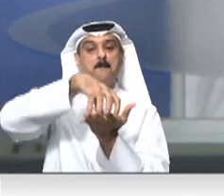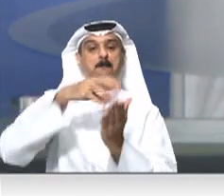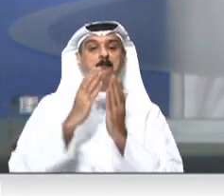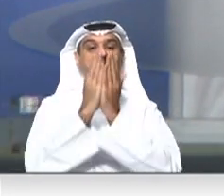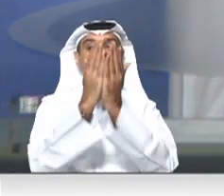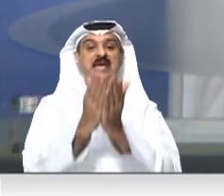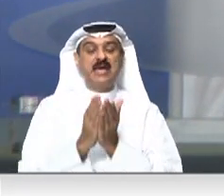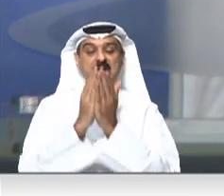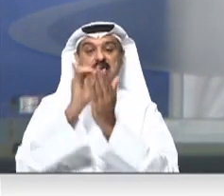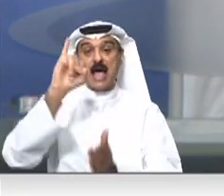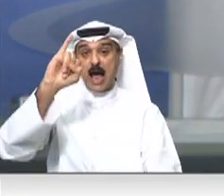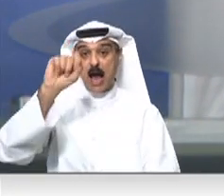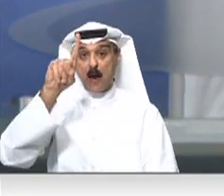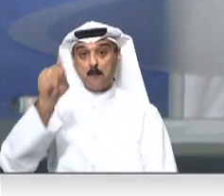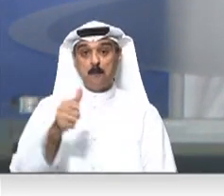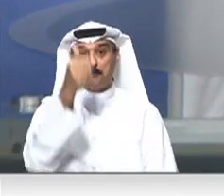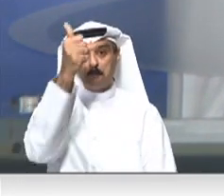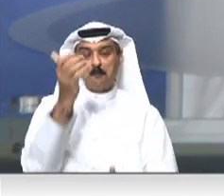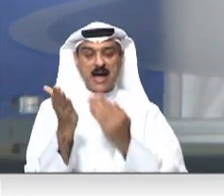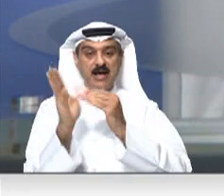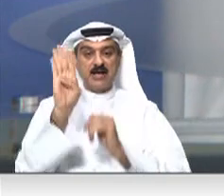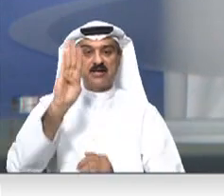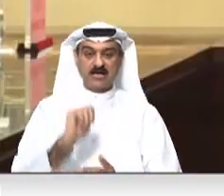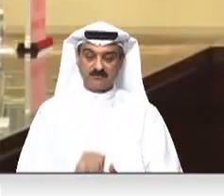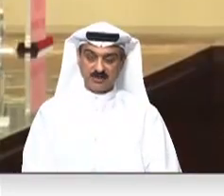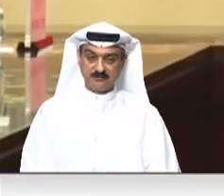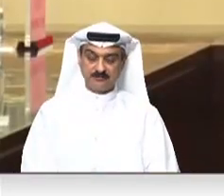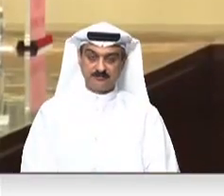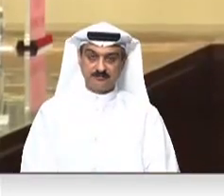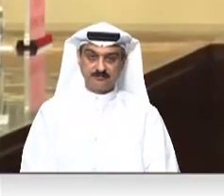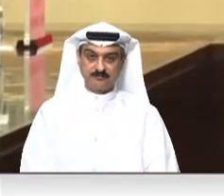في تعزيز الاقتصاد في البلاد.